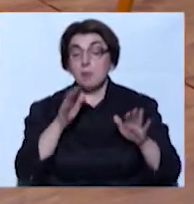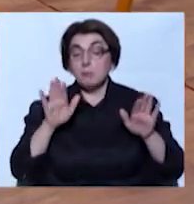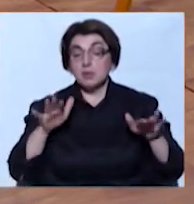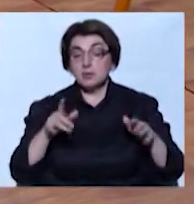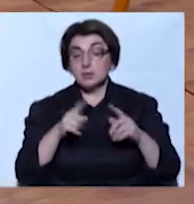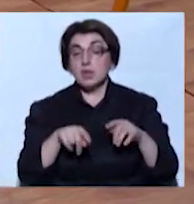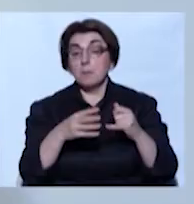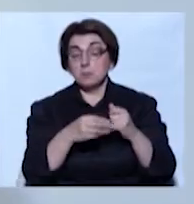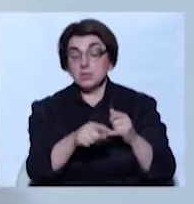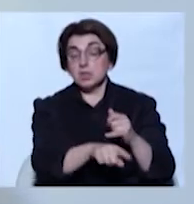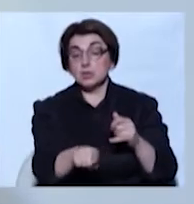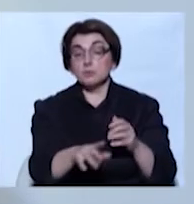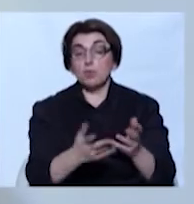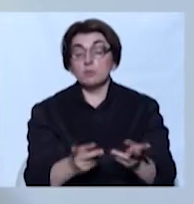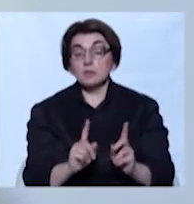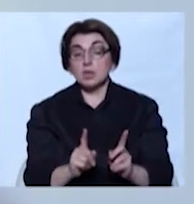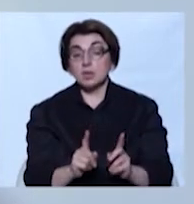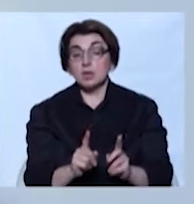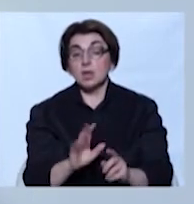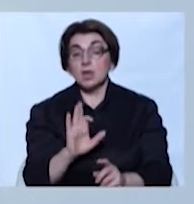შორის. მაგალითად, ქვეწარმავალი